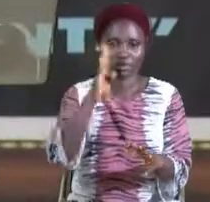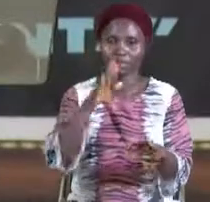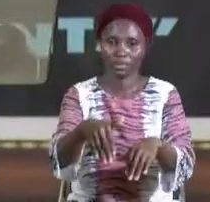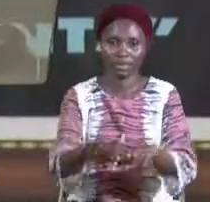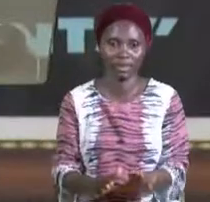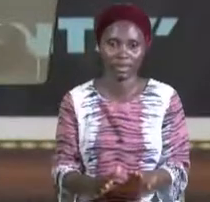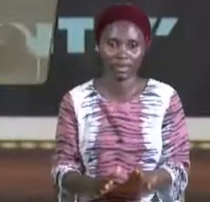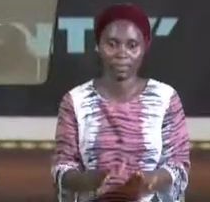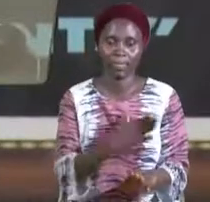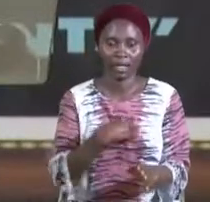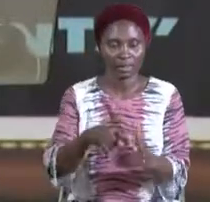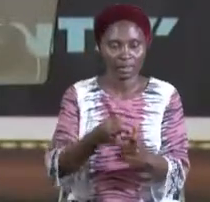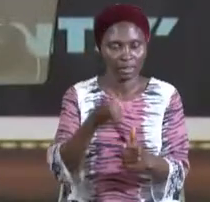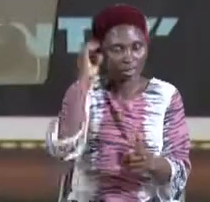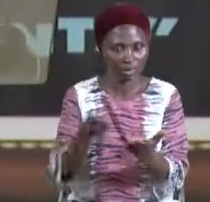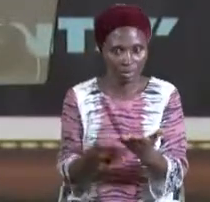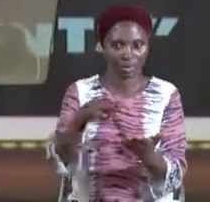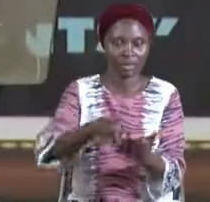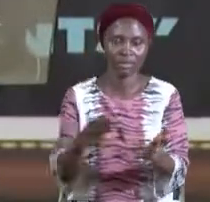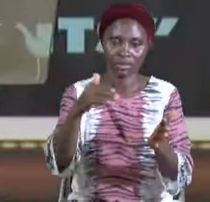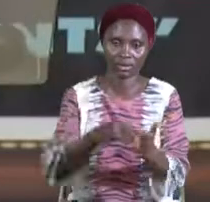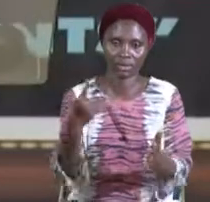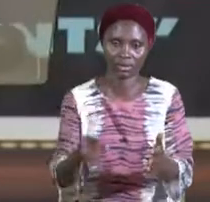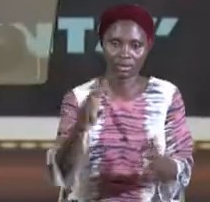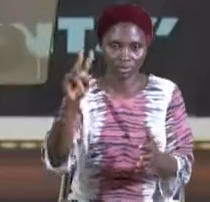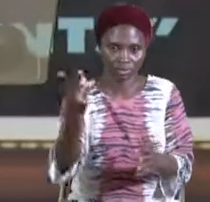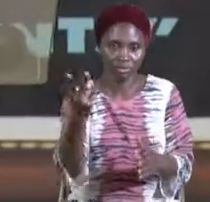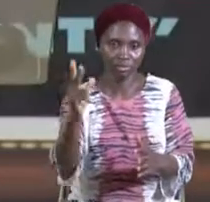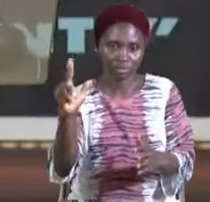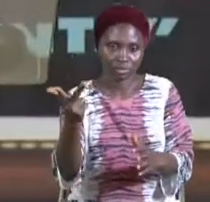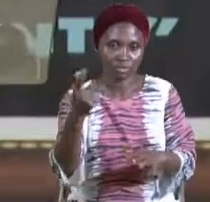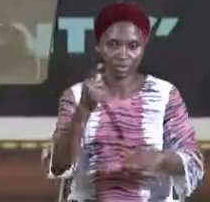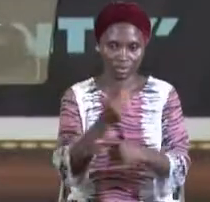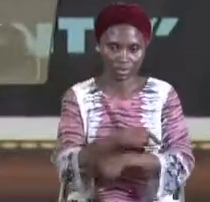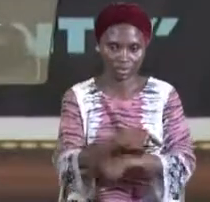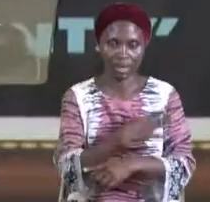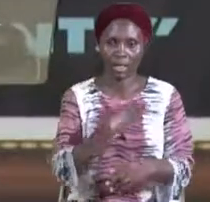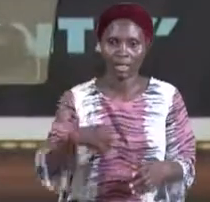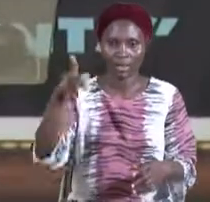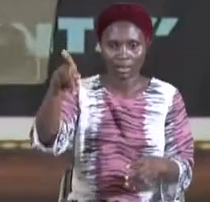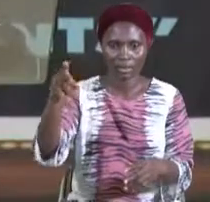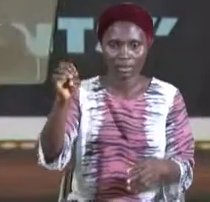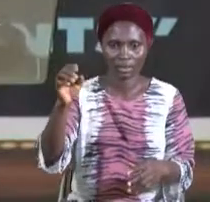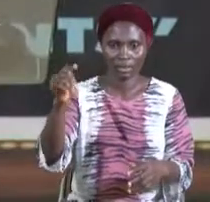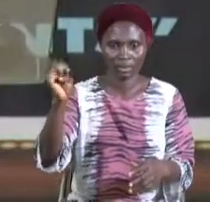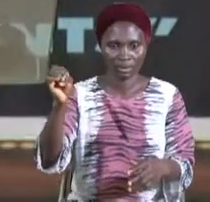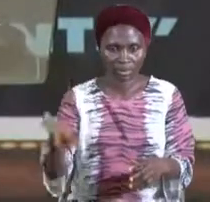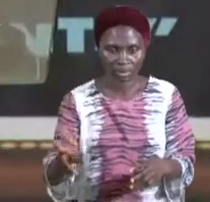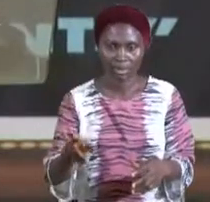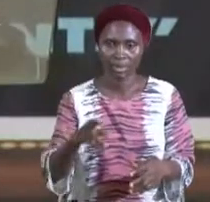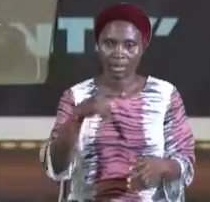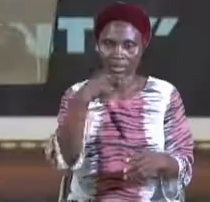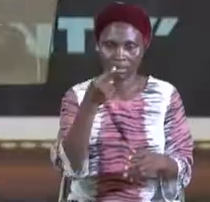enseveli. Ensuite, il ressuscitera encore le troisième jour. Et Pierre l'a pris, repris, pour dire, ça ne m'a jamais